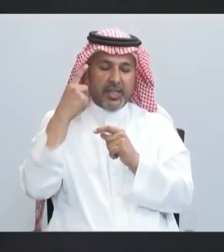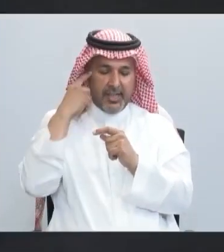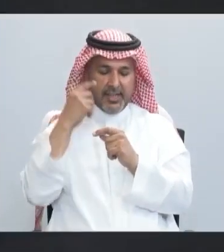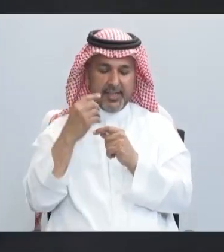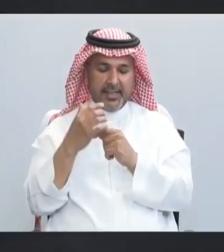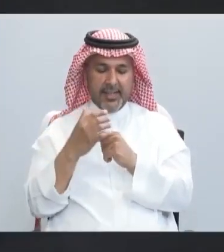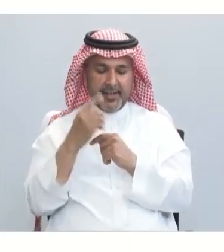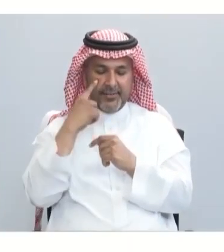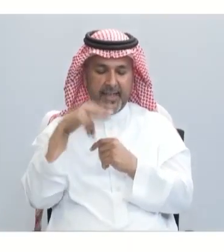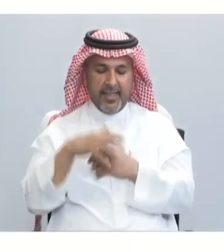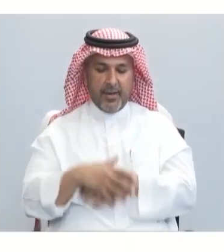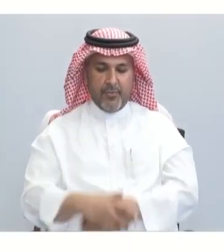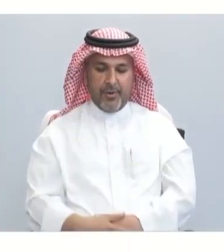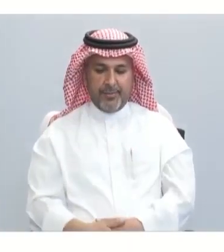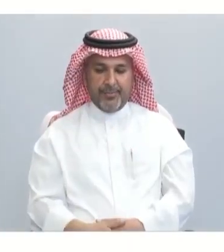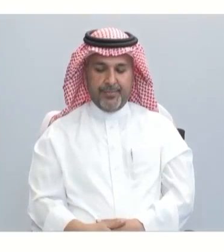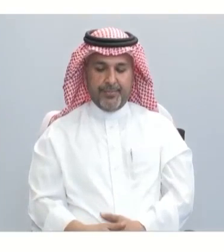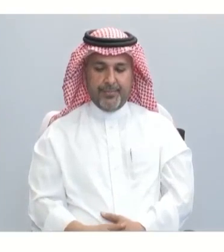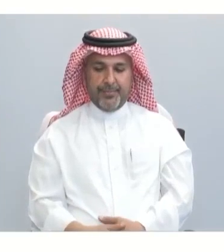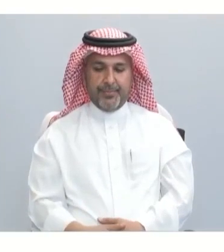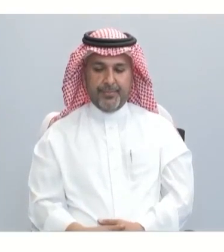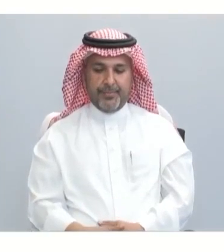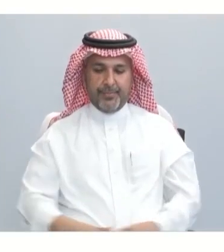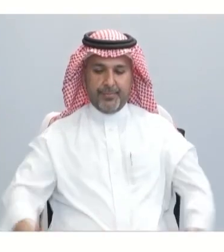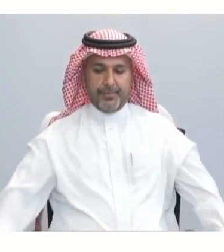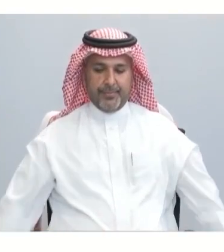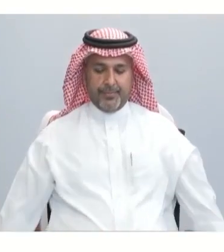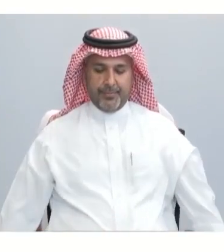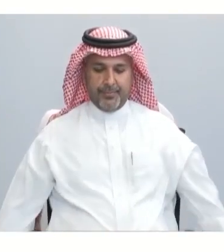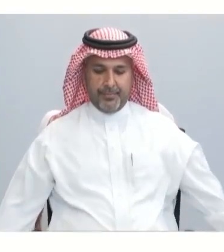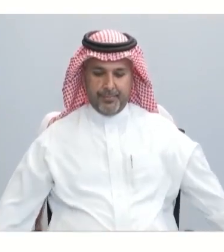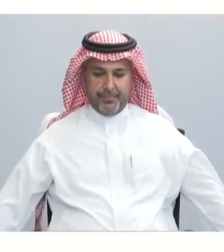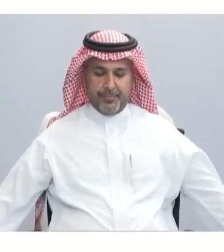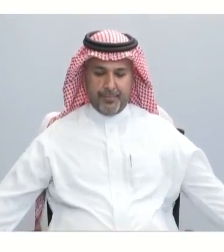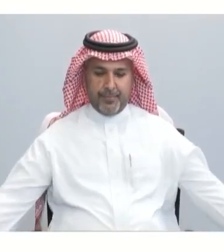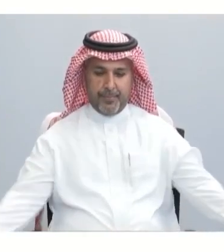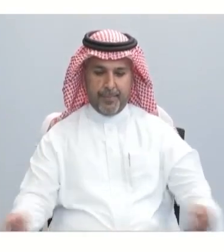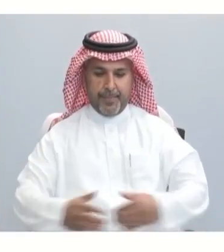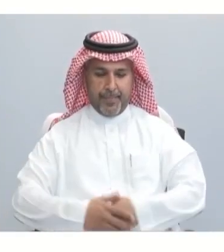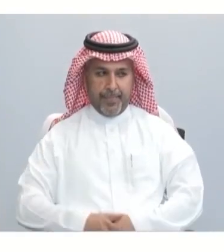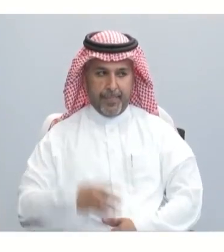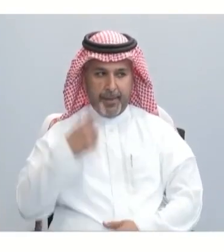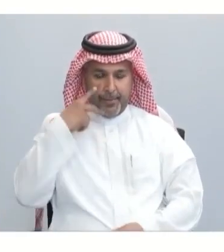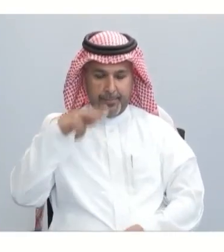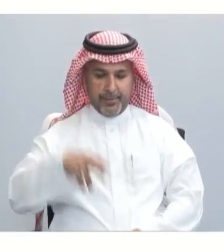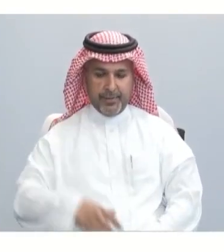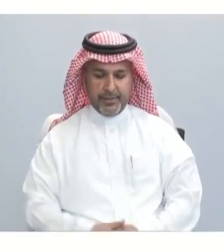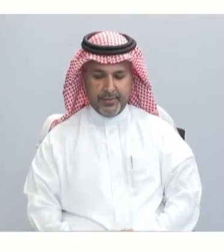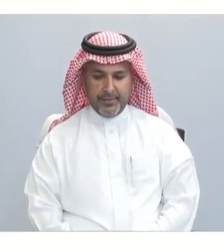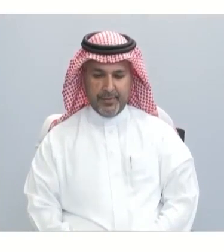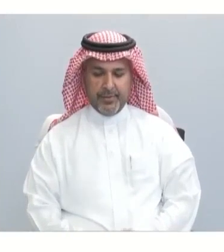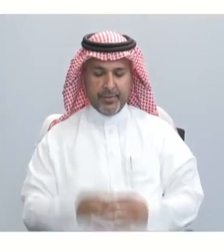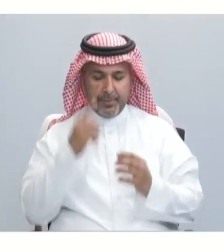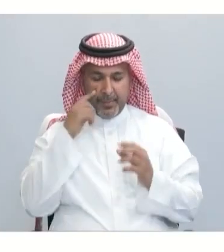بعد اف القسيمه بعد اف اوف دي طيب لو سوينا